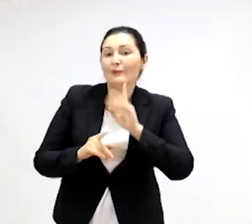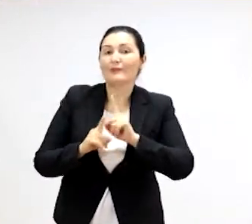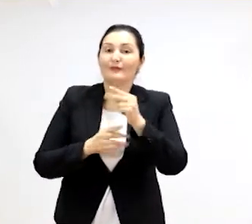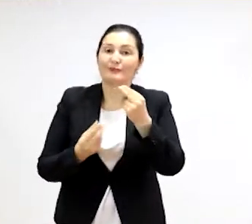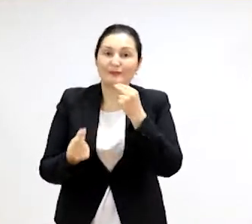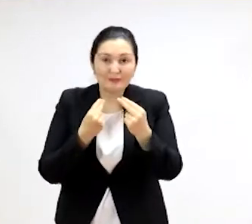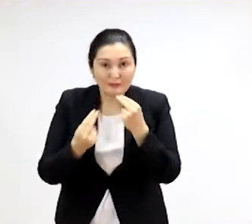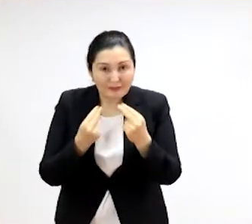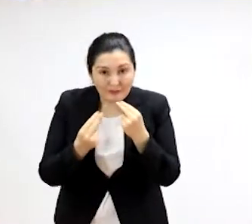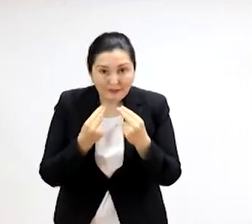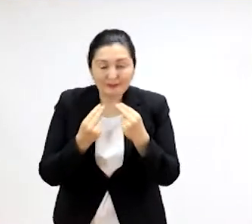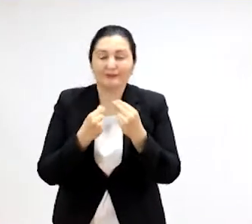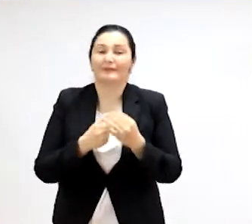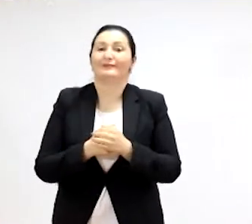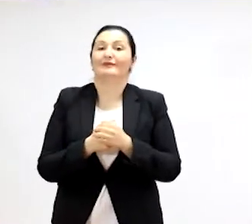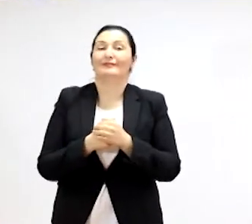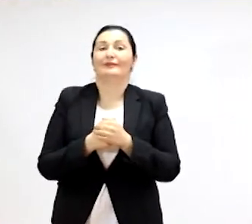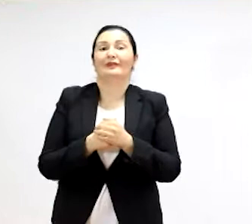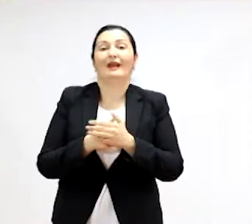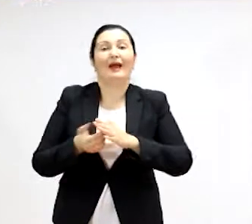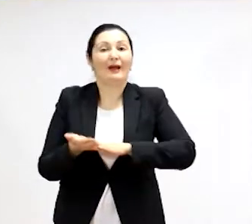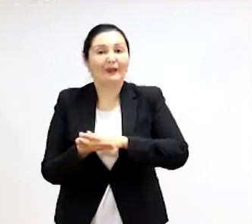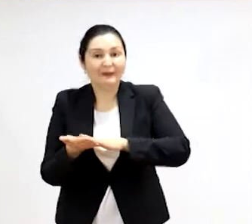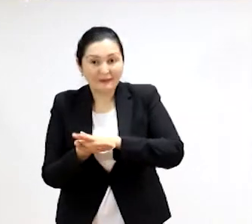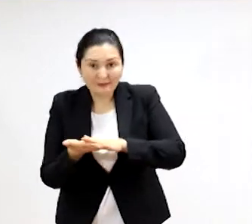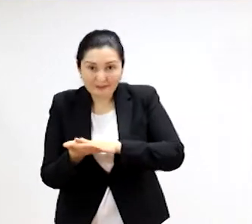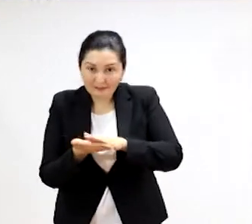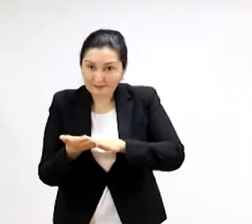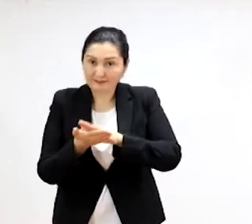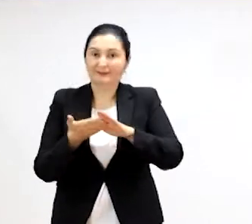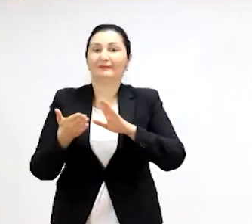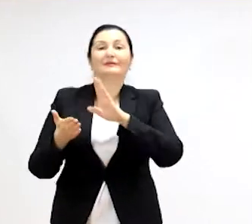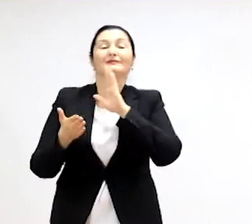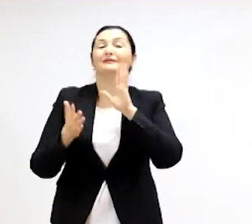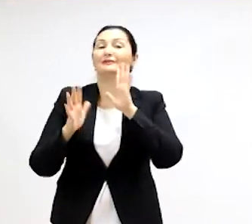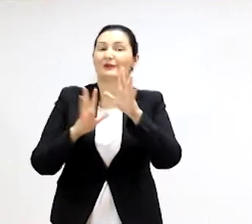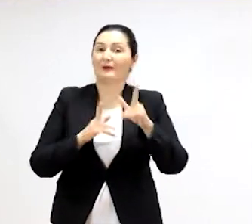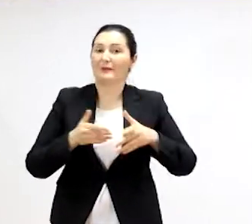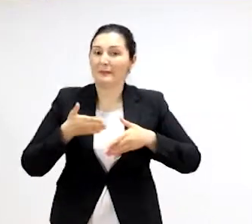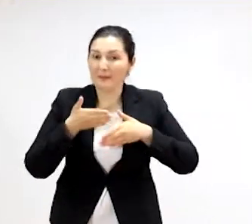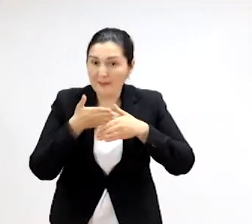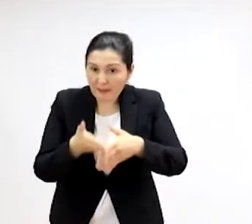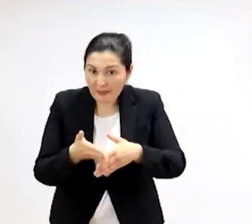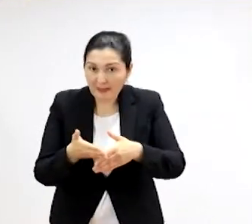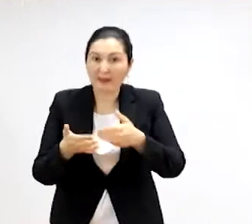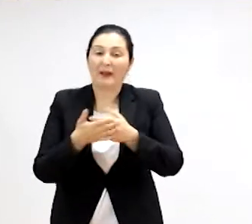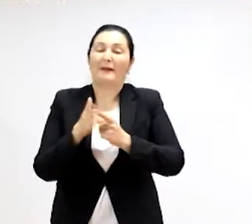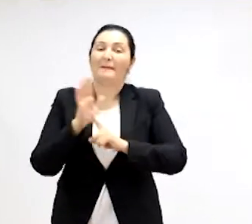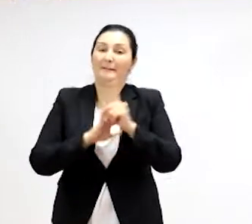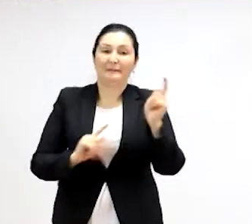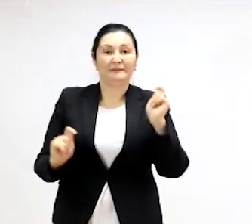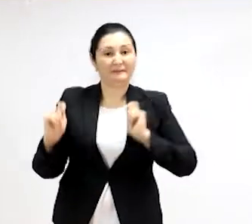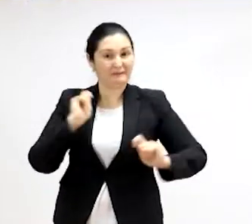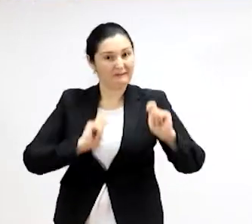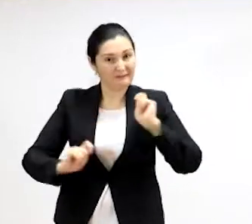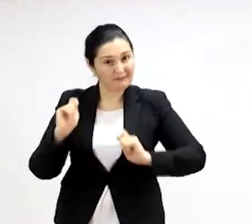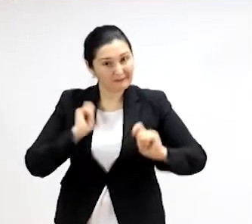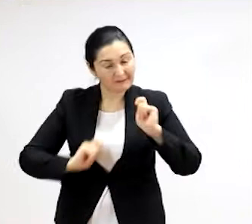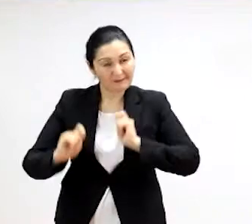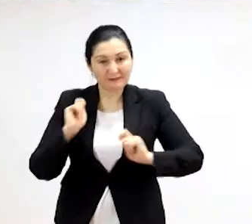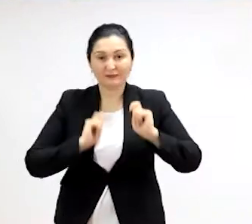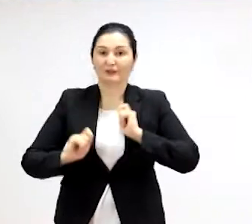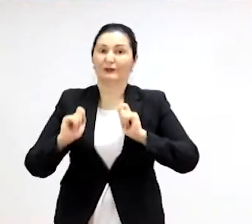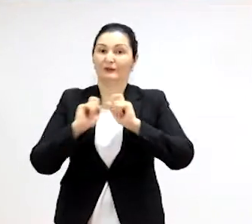мехӯрем. Барои шустани косаю табақ ба модарам кӯмак расонда, аз пай пӯшидани либосҳои